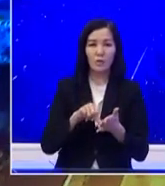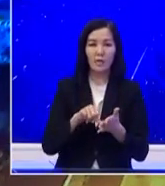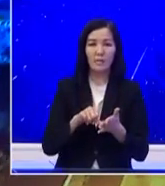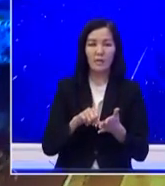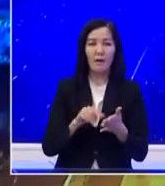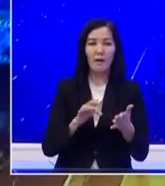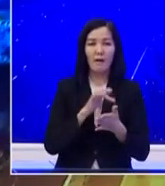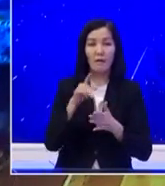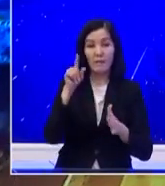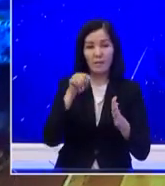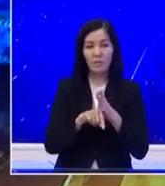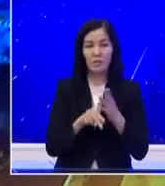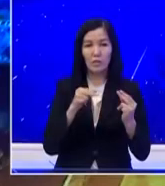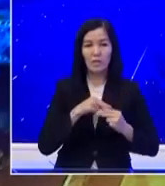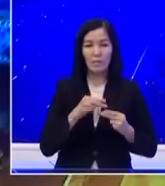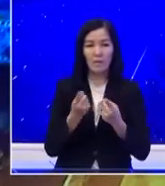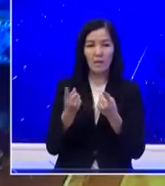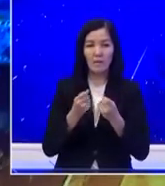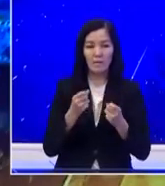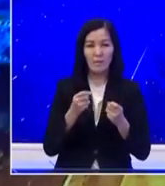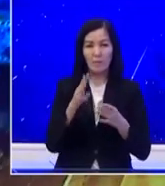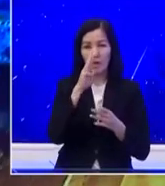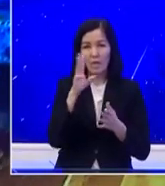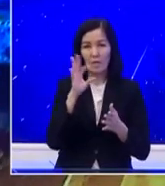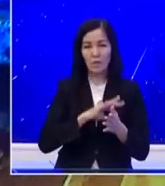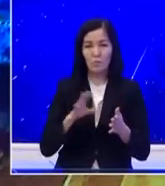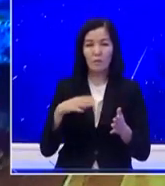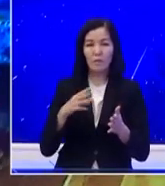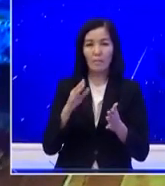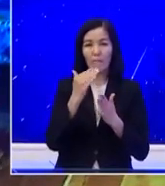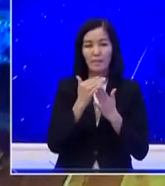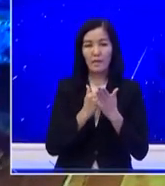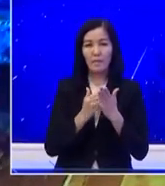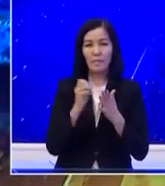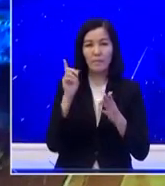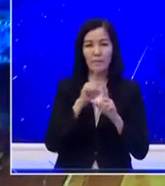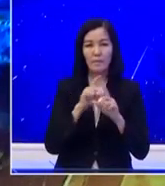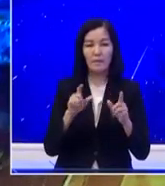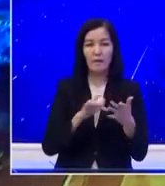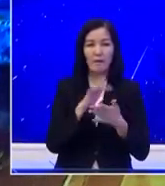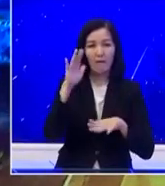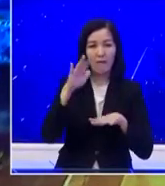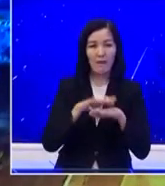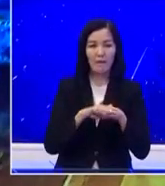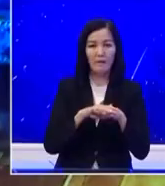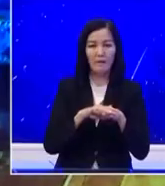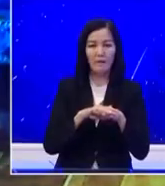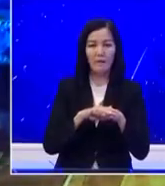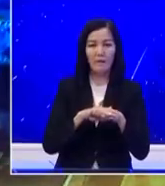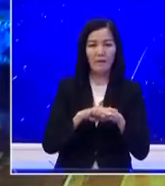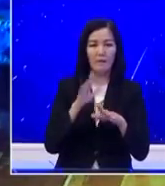ішінен еңбекке тартылып, нәпағасын тауып отыр. Бағдарлама бойынша бірқатар нысанмен қала әкімі бақ өкілдеріне